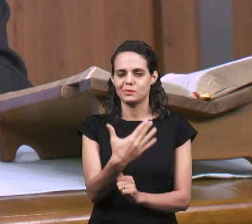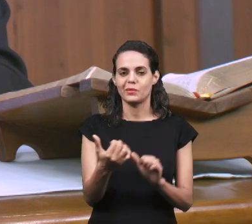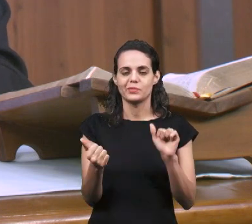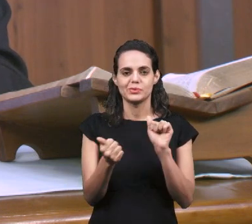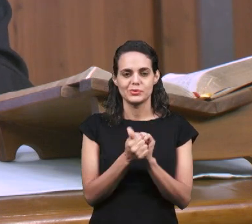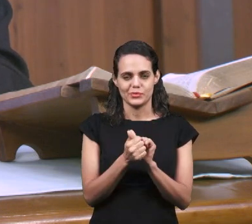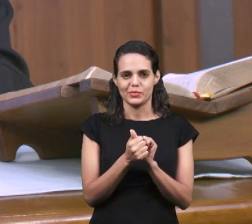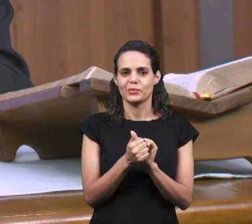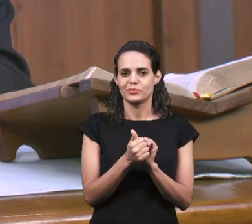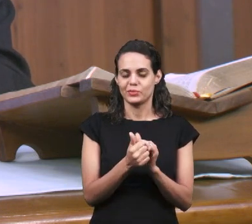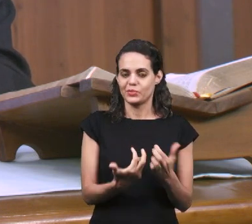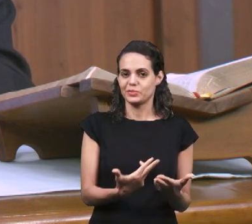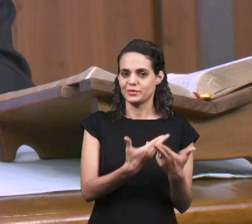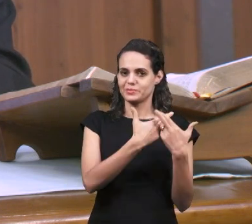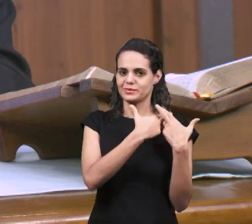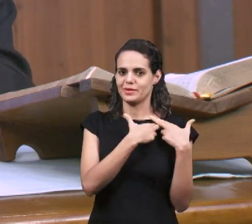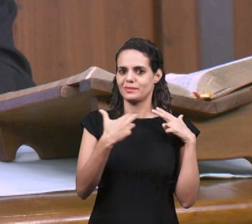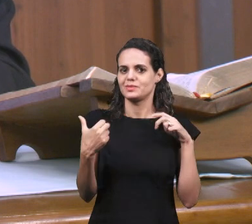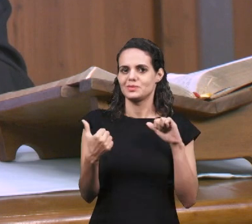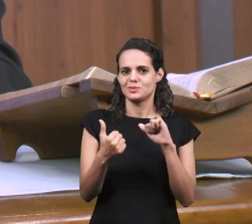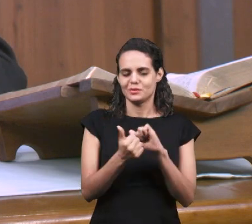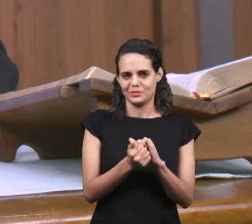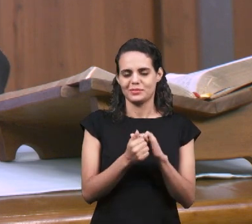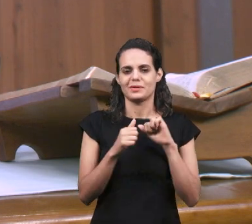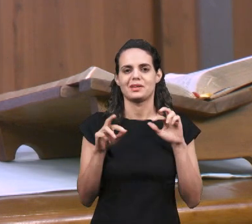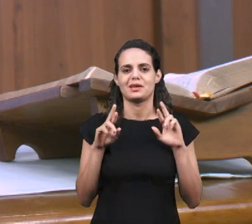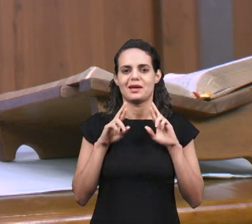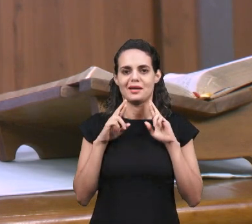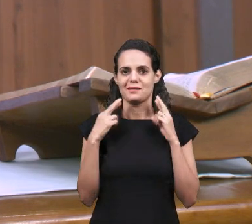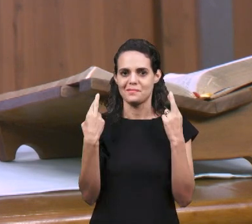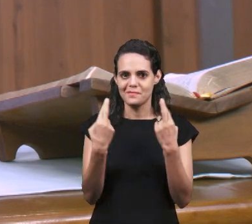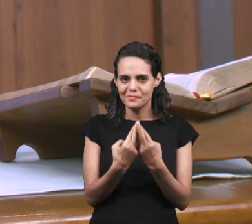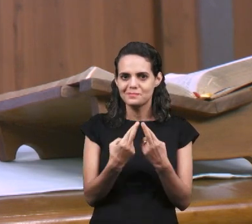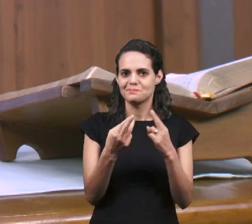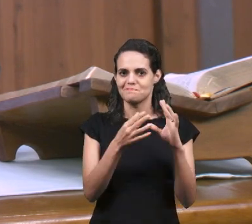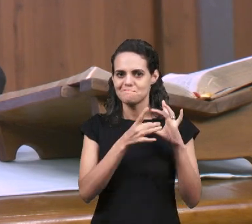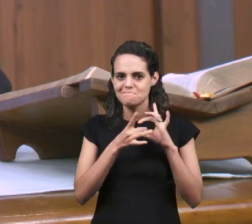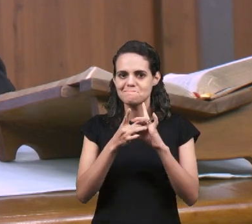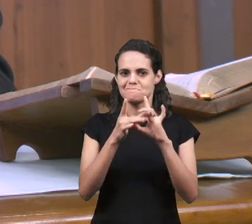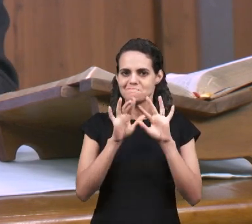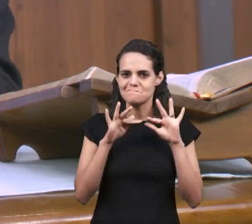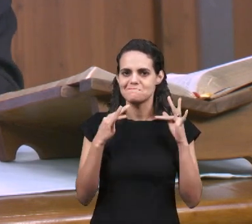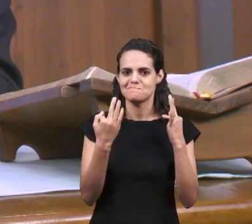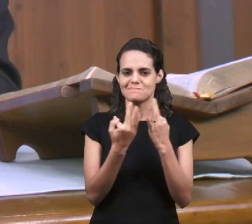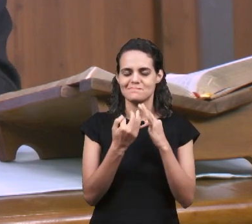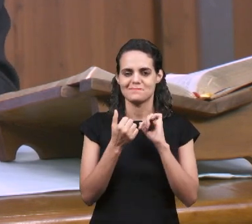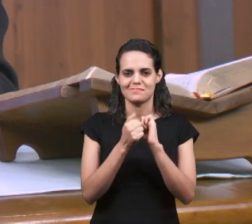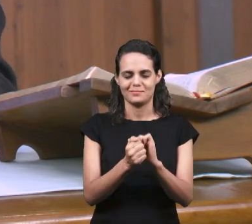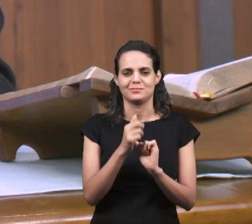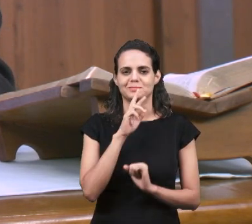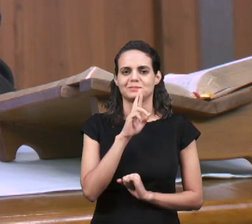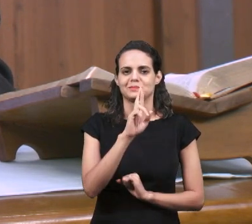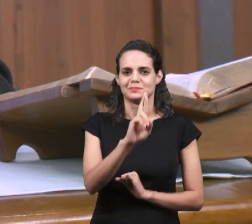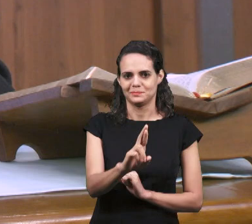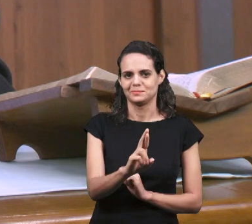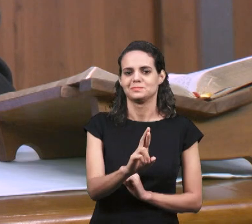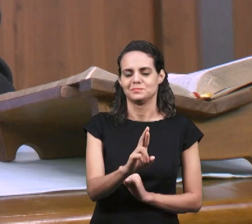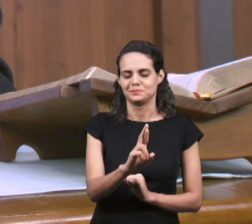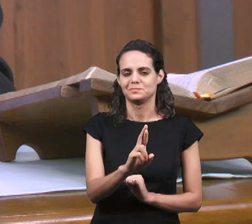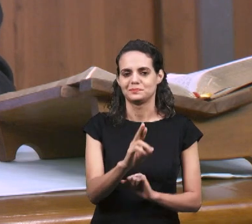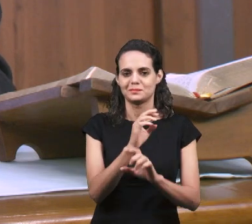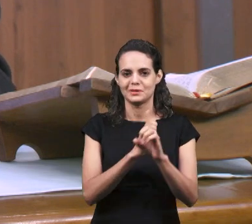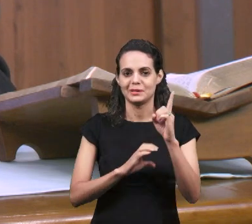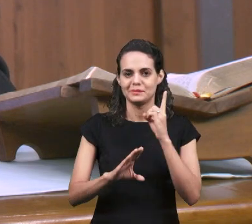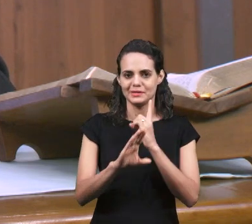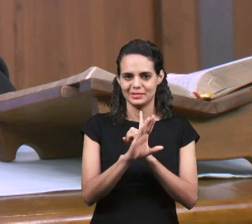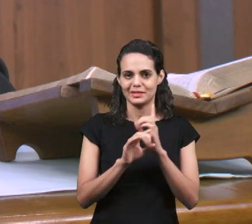partie de la réponse de la question, la famille unie, en répondant la question à l'école publique dominicale. Maintenant, il y a la